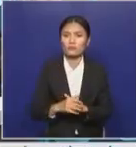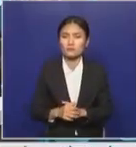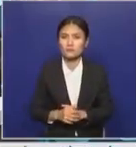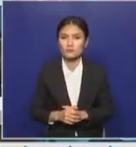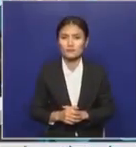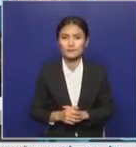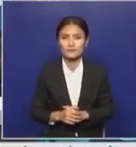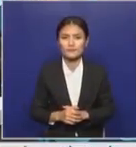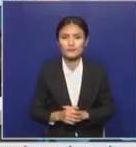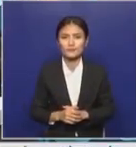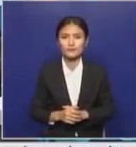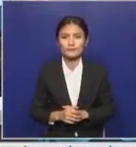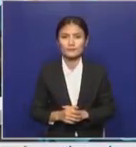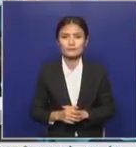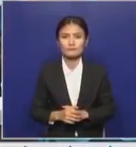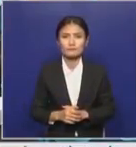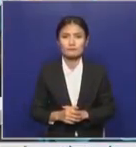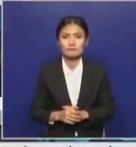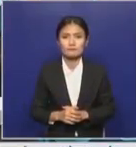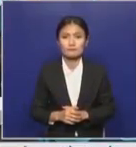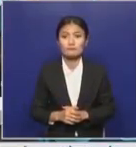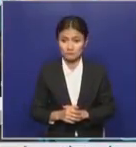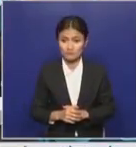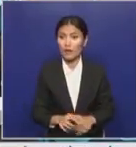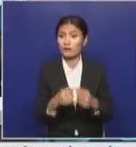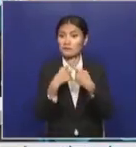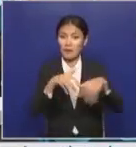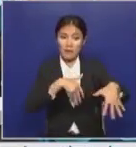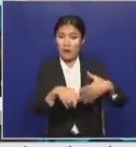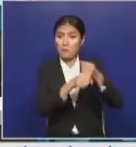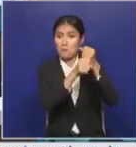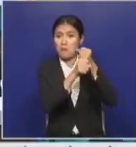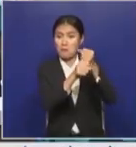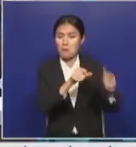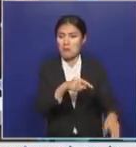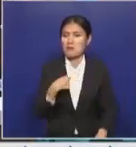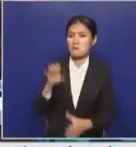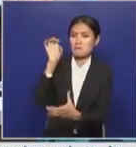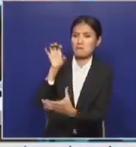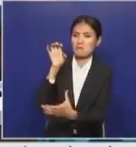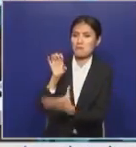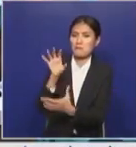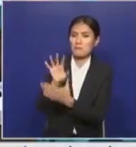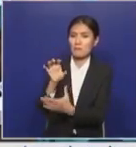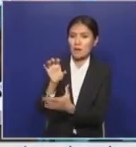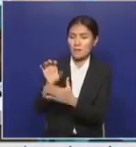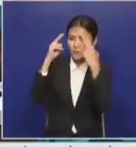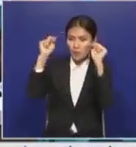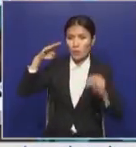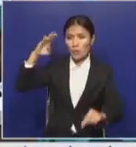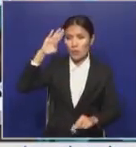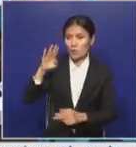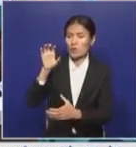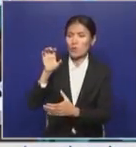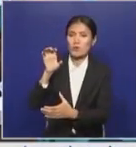ประธานและเมื่อการนั้นกดชุบผู้ชมรมคิดว่าจะกดดันพลเอกประยุทธ์ให้ลาออกก็จะทำให้